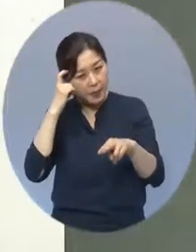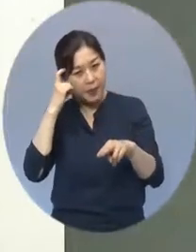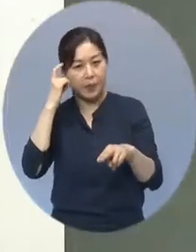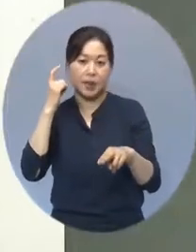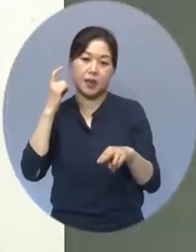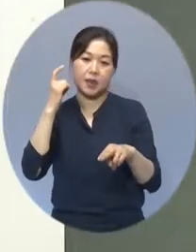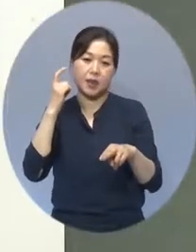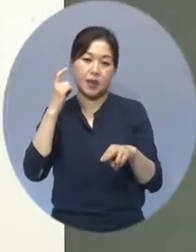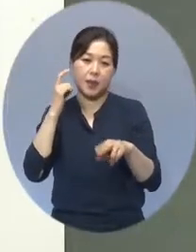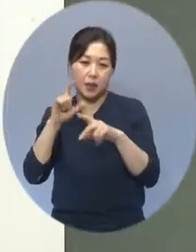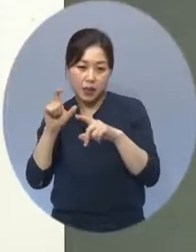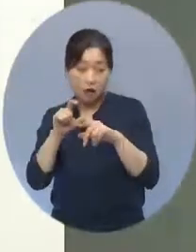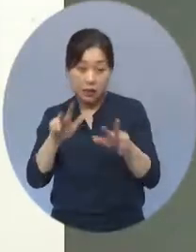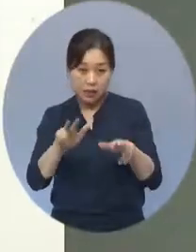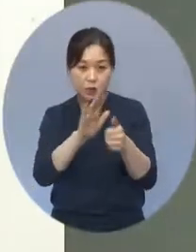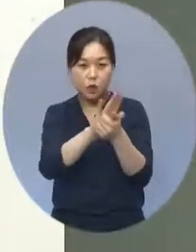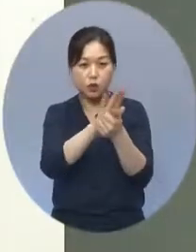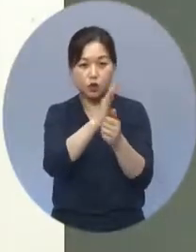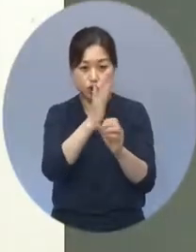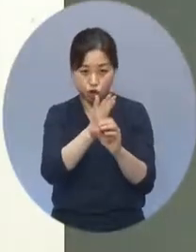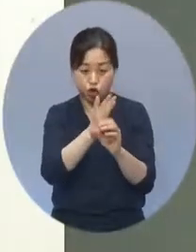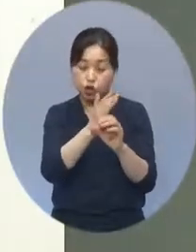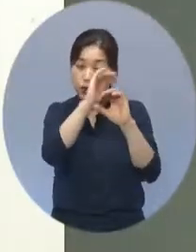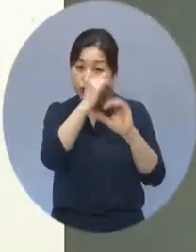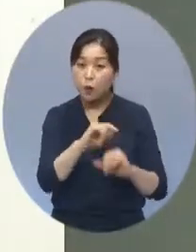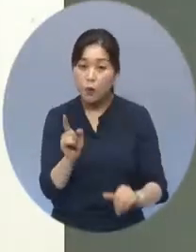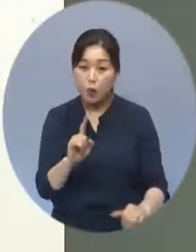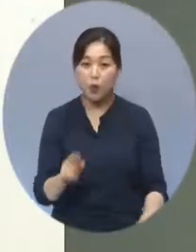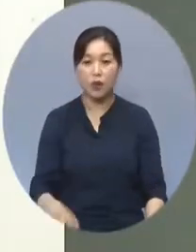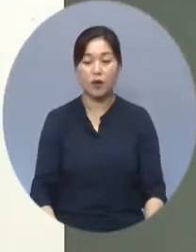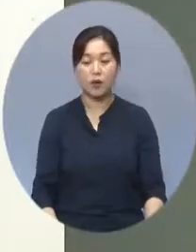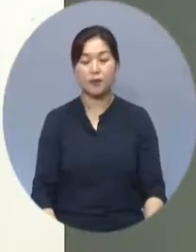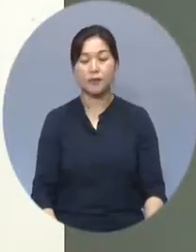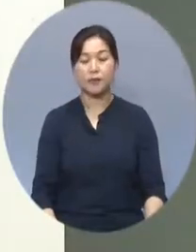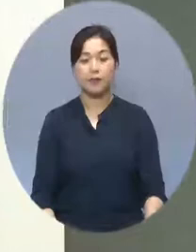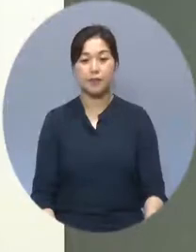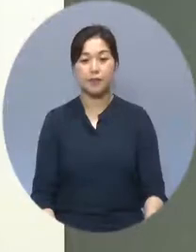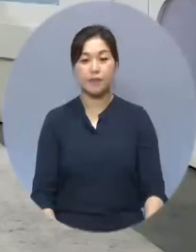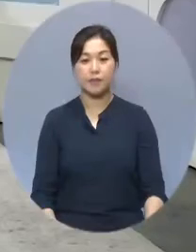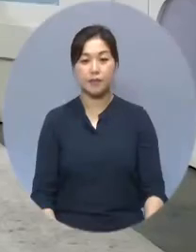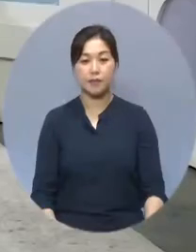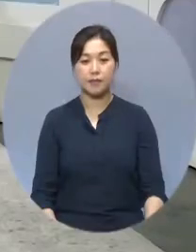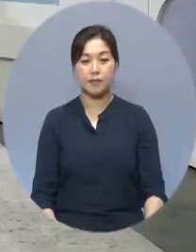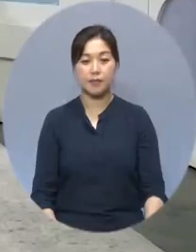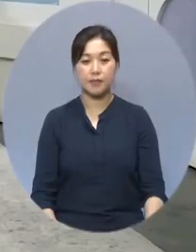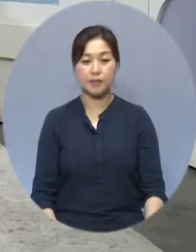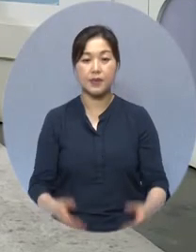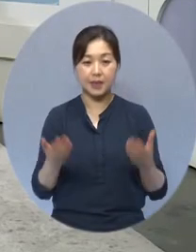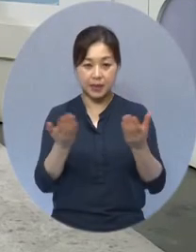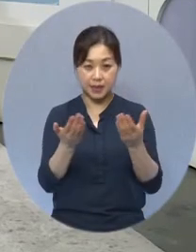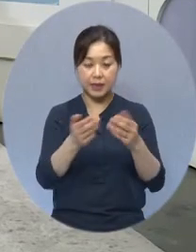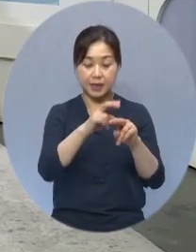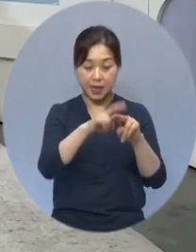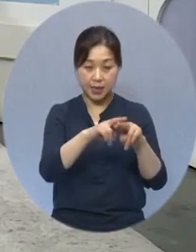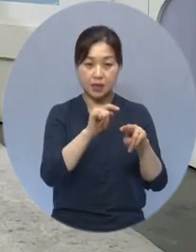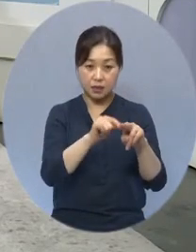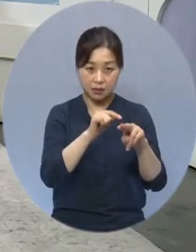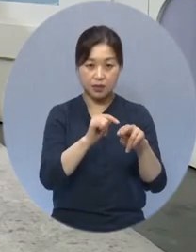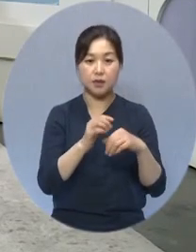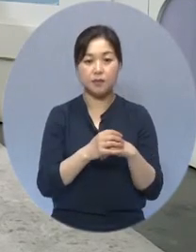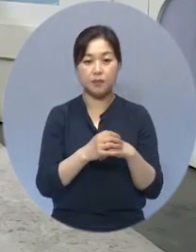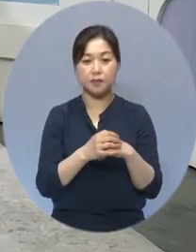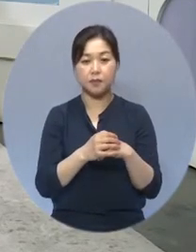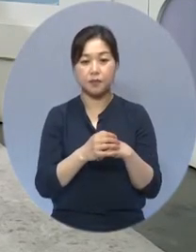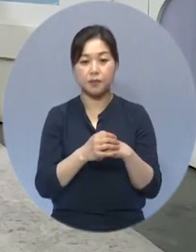구상해서 네. 지금 지원하고 있다 하는데 그 내용이 어떤 겁니까? 우리가 이제 일자리를 주로 어르신들